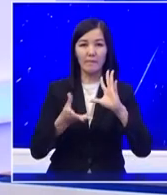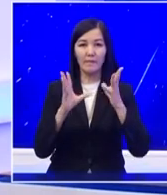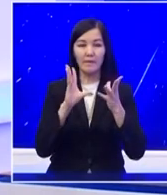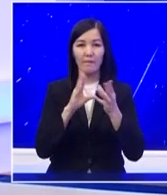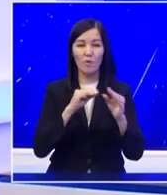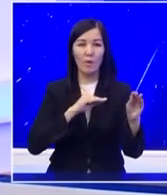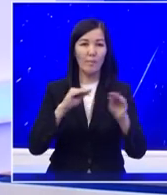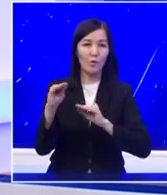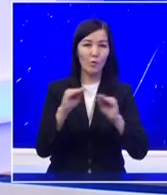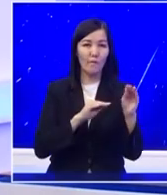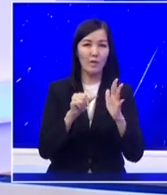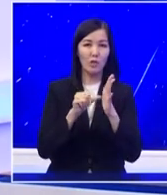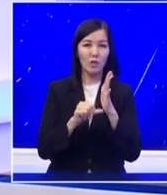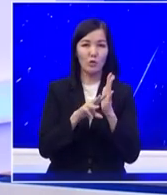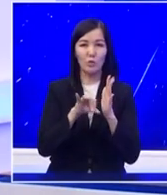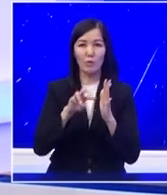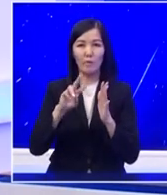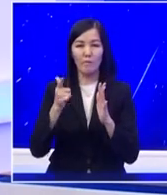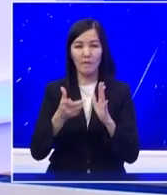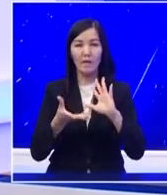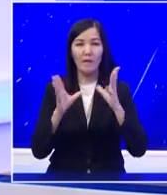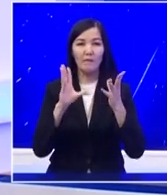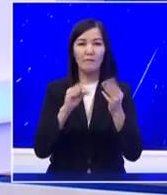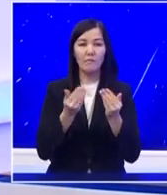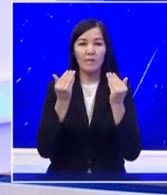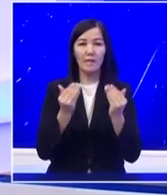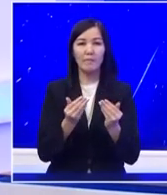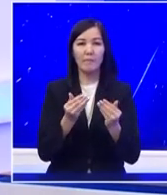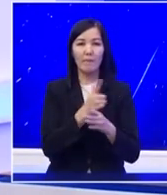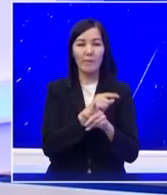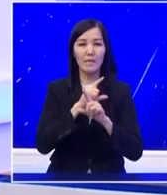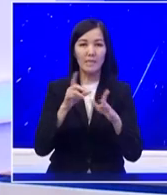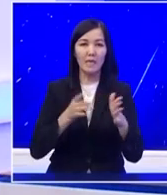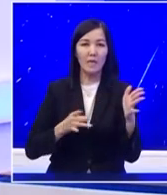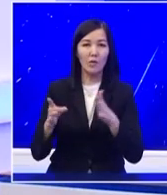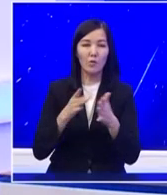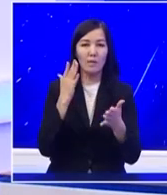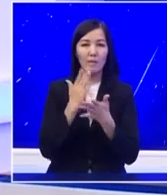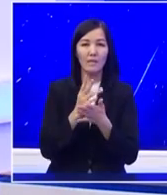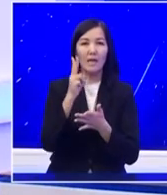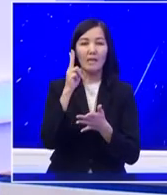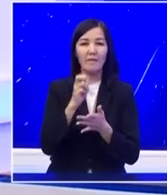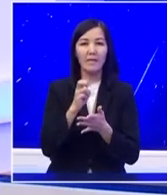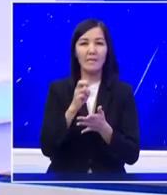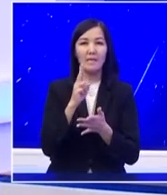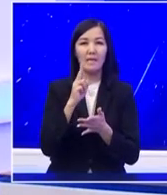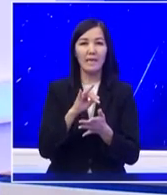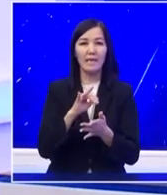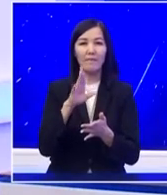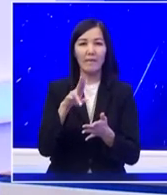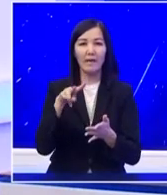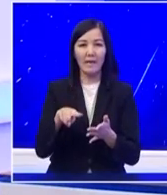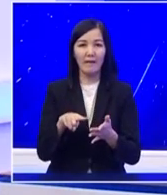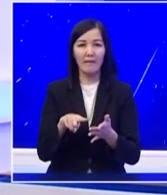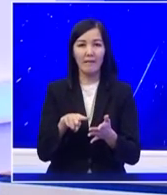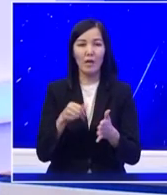время оборудования обойдется в 600 миллионов тенге. Всего на данный момент в больницах региона имеется 200 единиц ИВЛ. Кроме